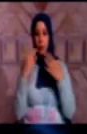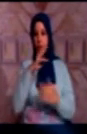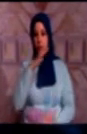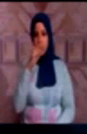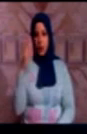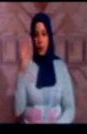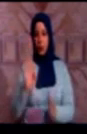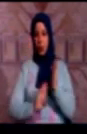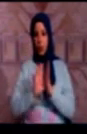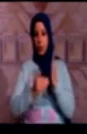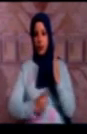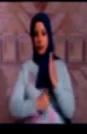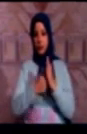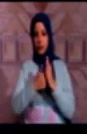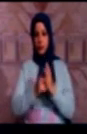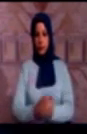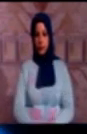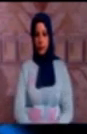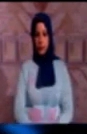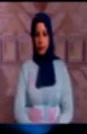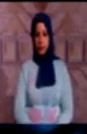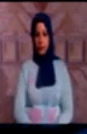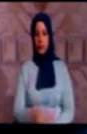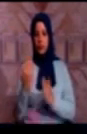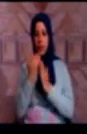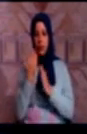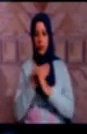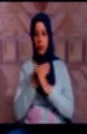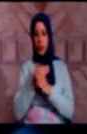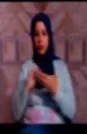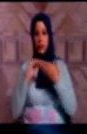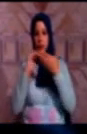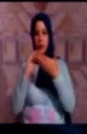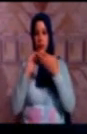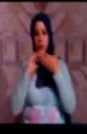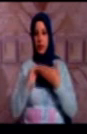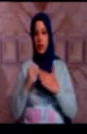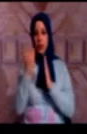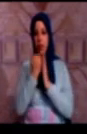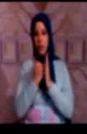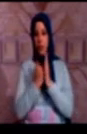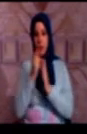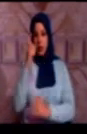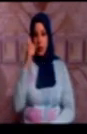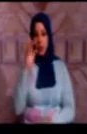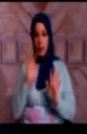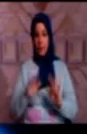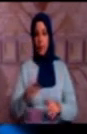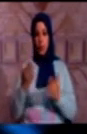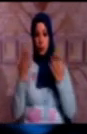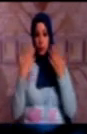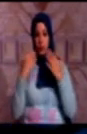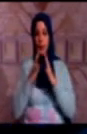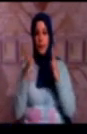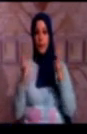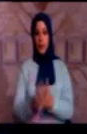المنخفض الجوي في طبقات الجو العليا بيساعد على انخفاض درجات الحراره ويساعدنا ان احنا ما نحسش بنسب رطوبه الموجوده في الجو بشكل كبير